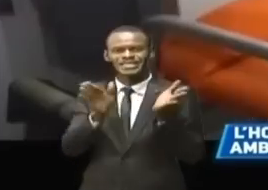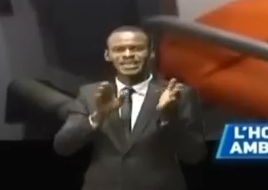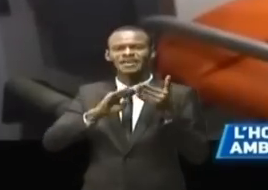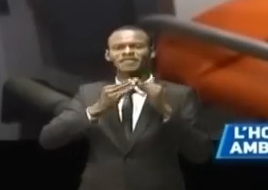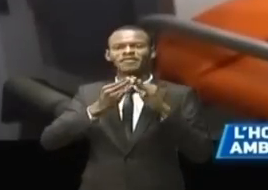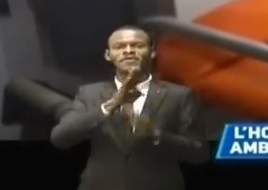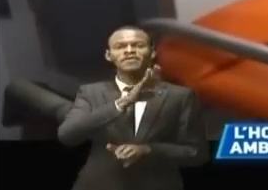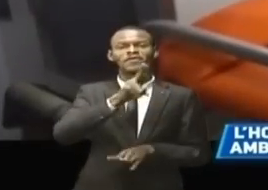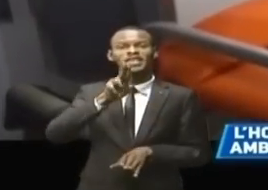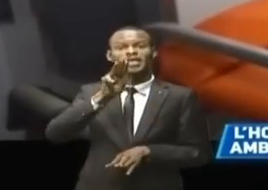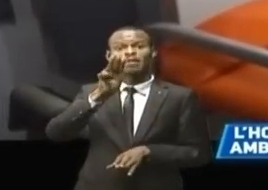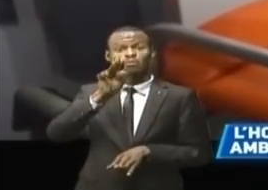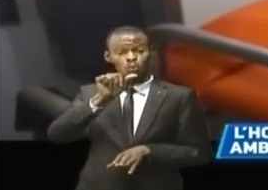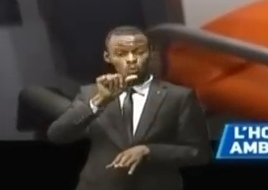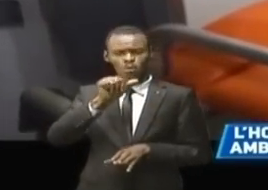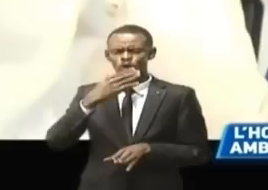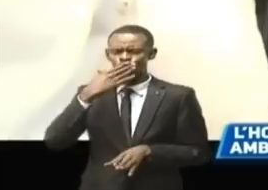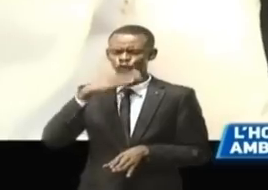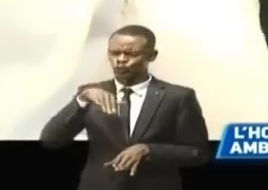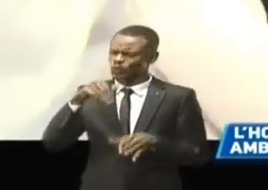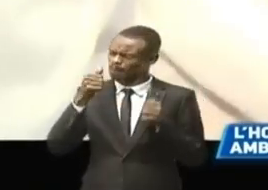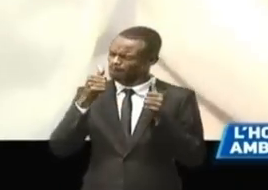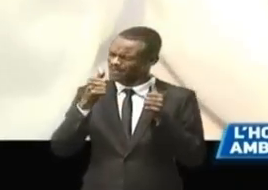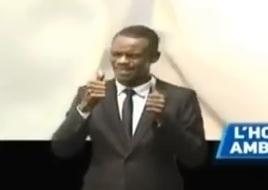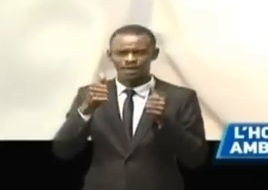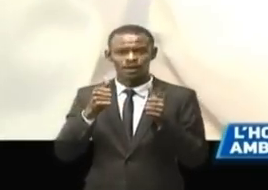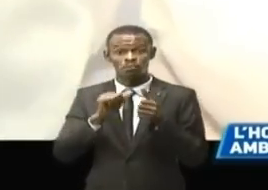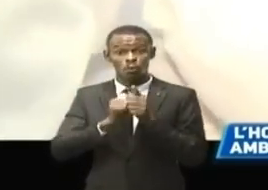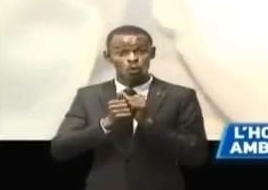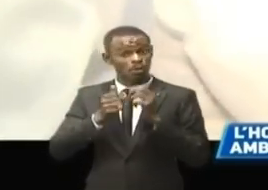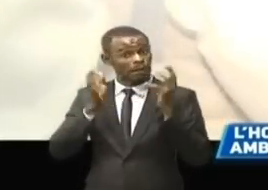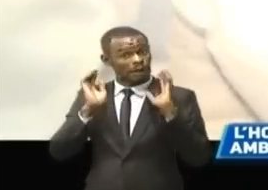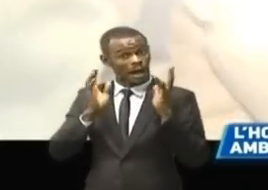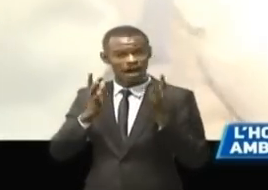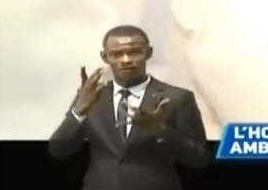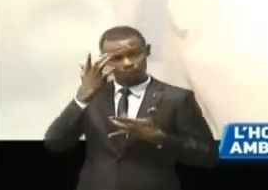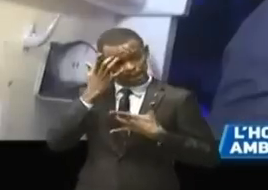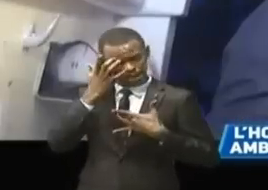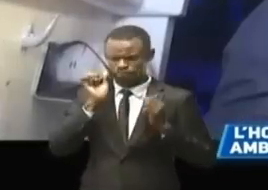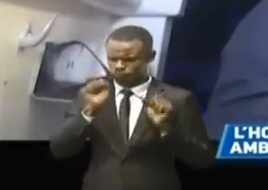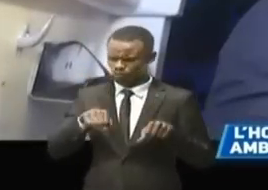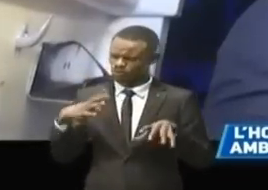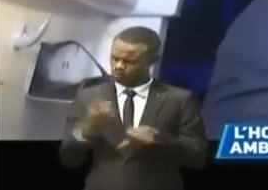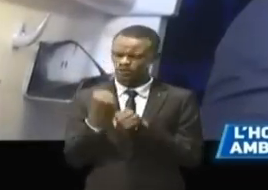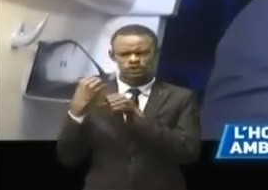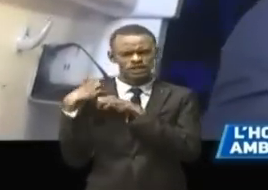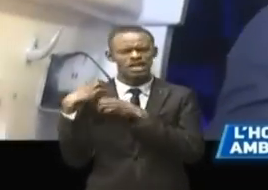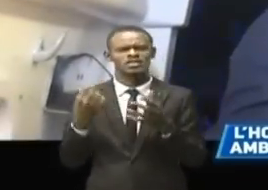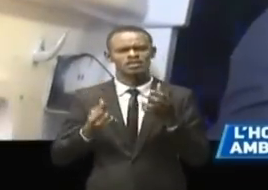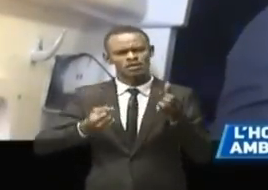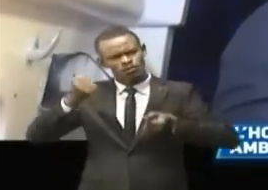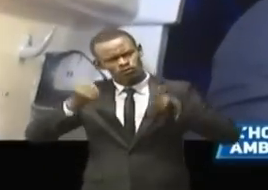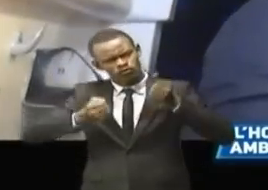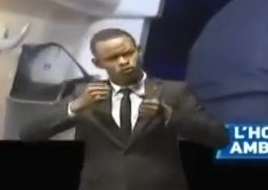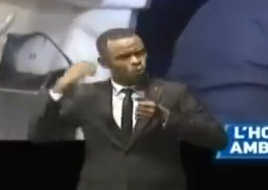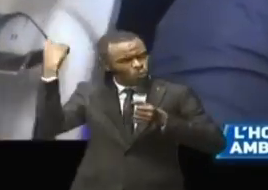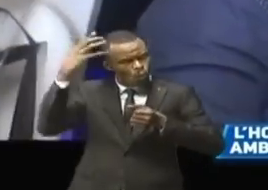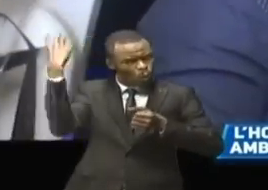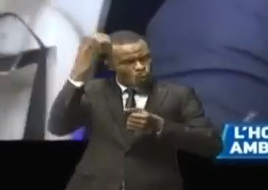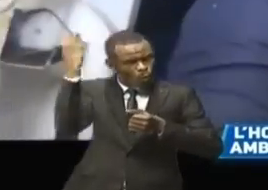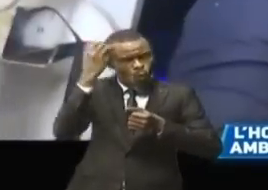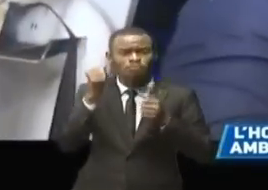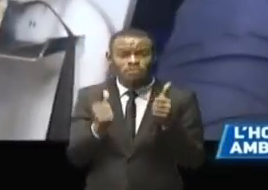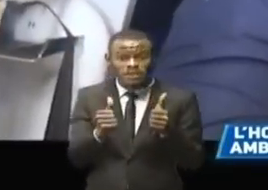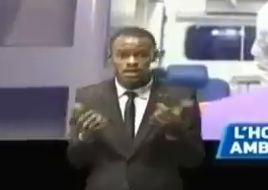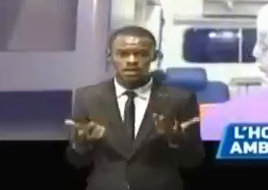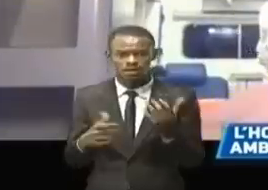médicaux optimaux et prendre en charge les urgences médicales de manière plus efficace. Ainsi, garantir la sécurité des patients par une